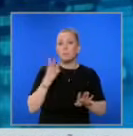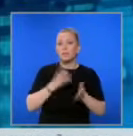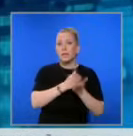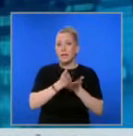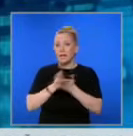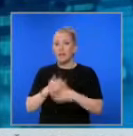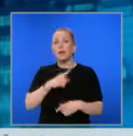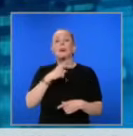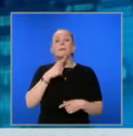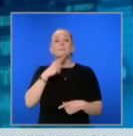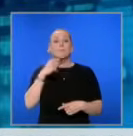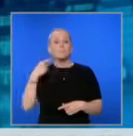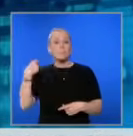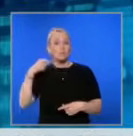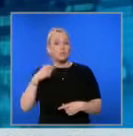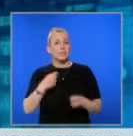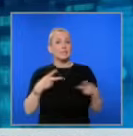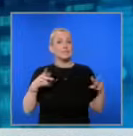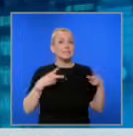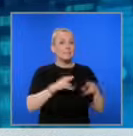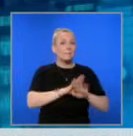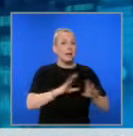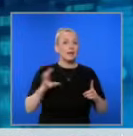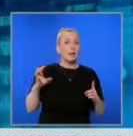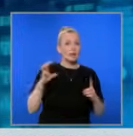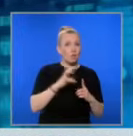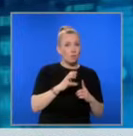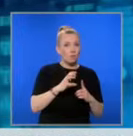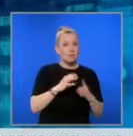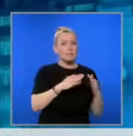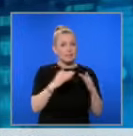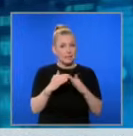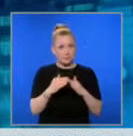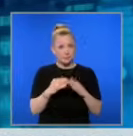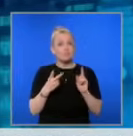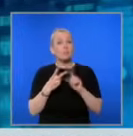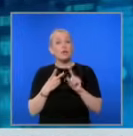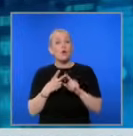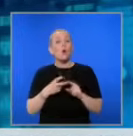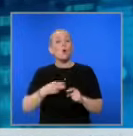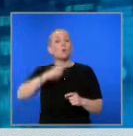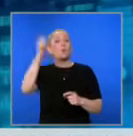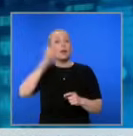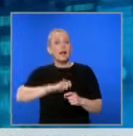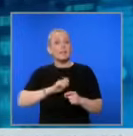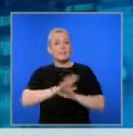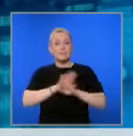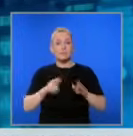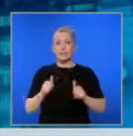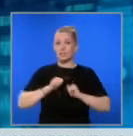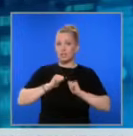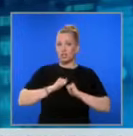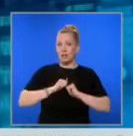Президентът Путин да спре да атакува съседната си държава. Тогава ще има мир. Украйна да спре да се защитава, но тогава ще